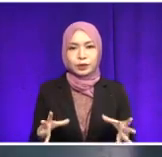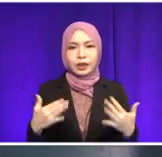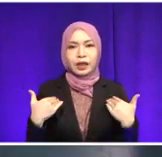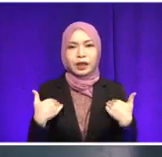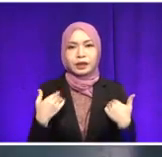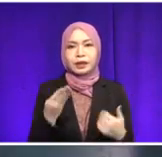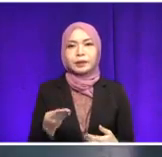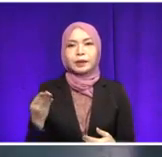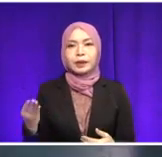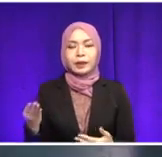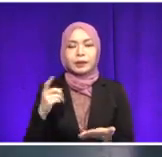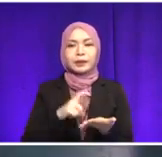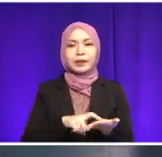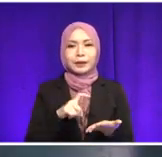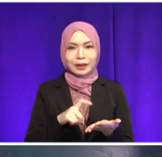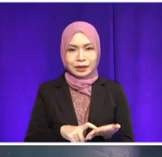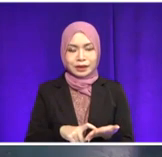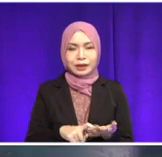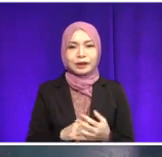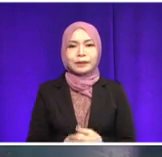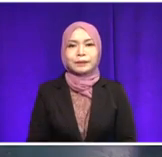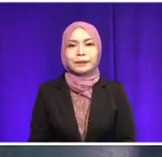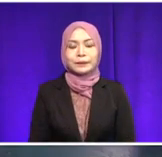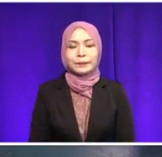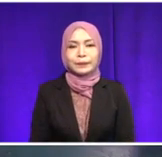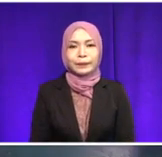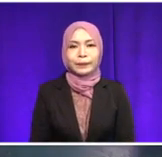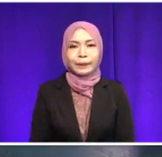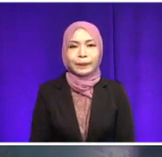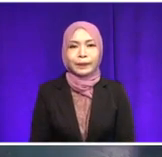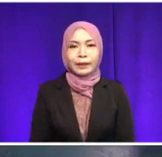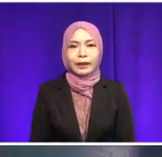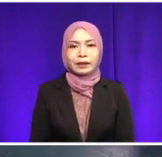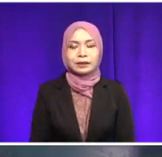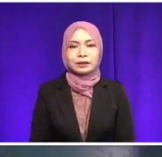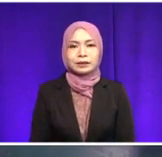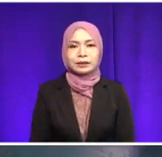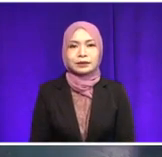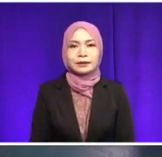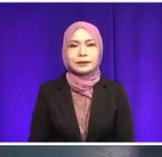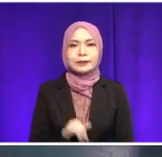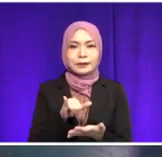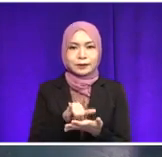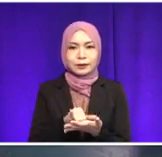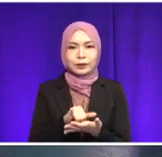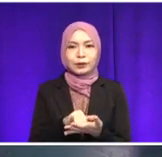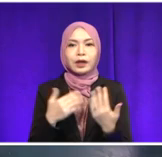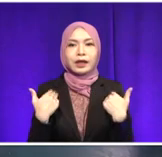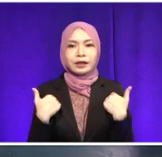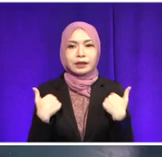itu kuburan kita tidak dapat memberikan sepenuhnya di situ